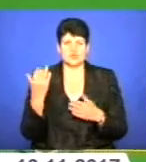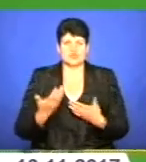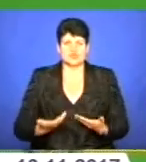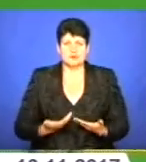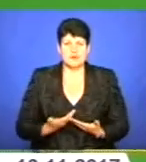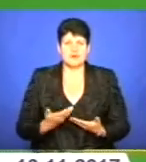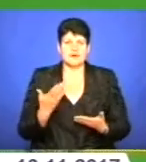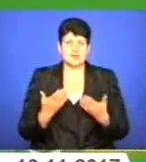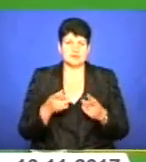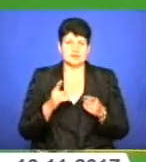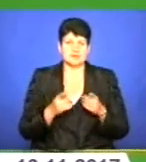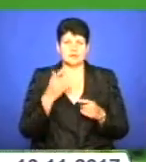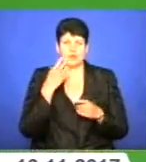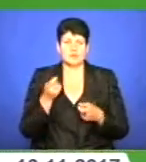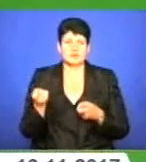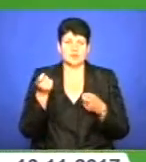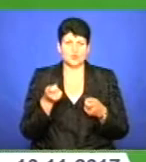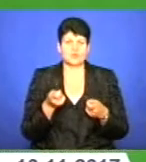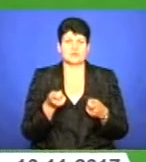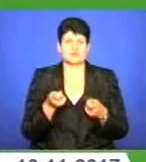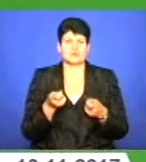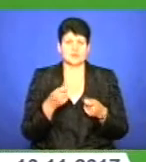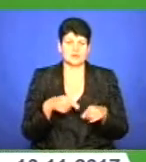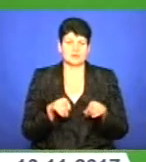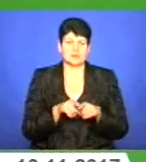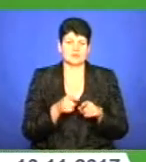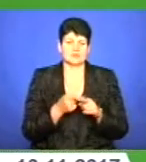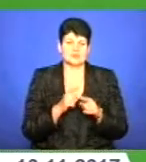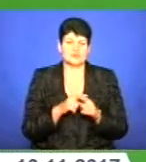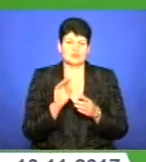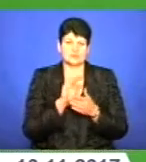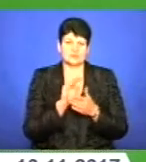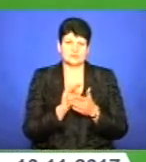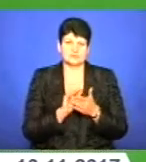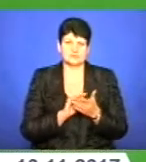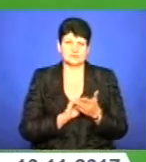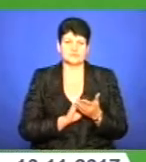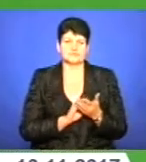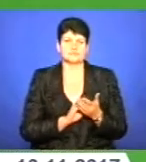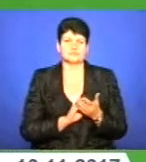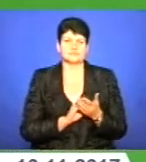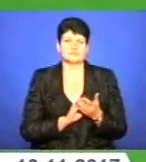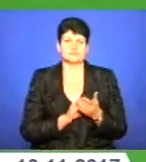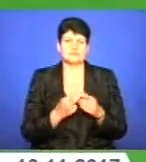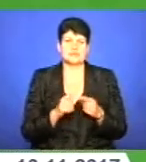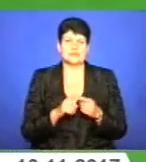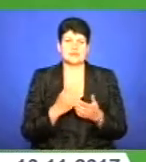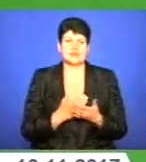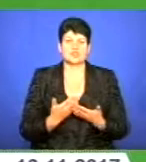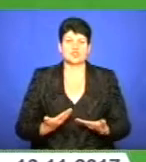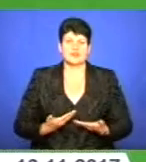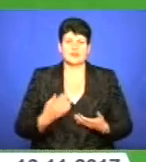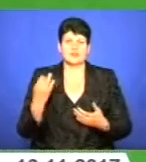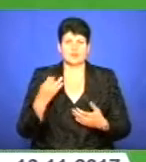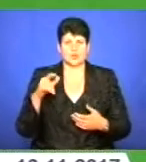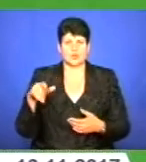Але насправді, коли вони приносять, діляться, ми ці всі історії так само будемо описувати, бо це є жива історія тих